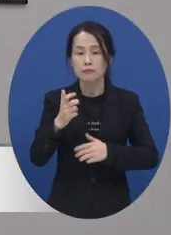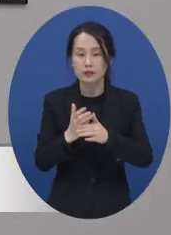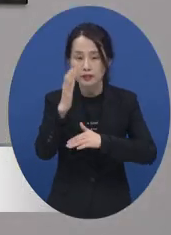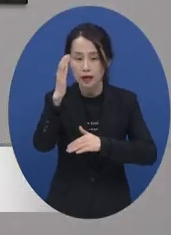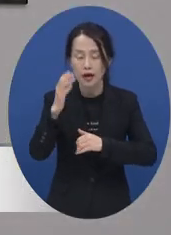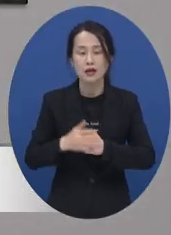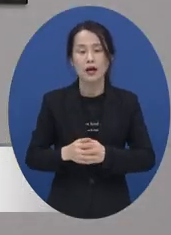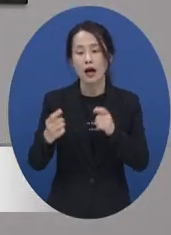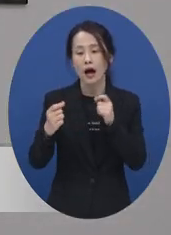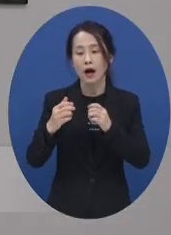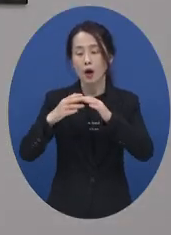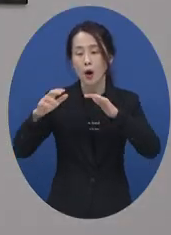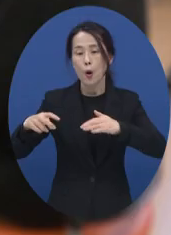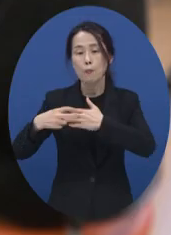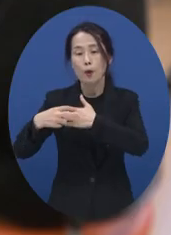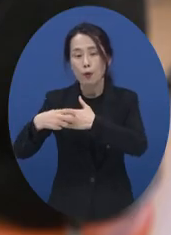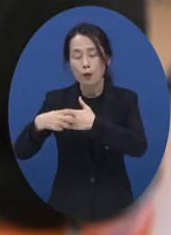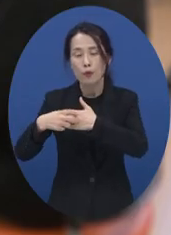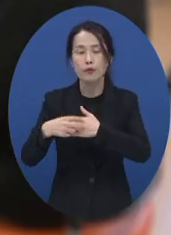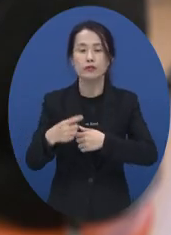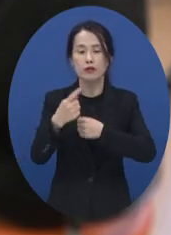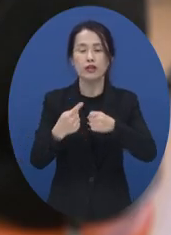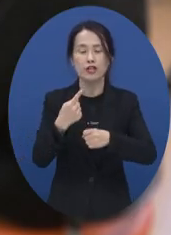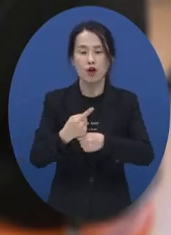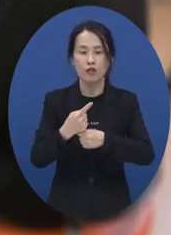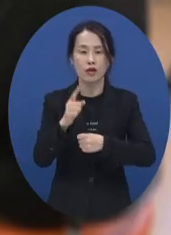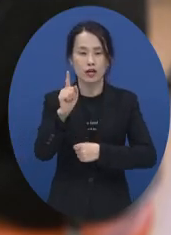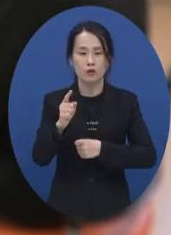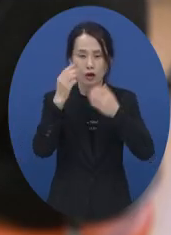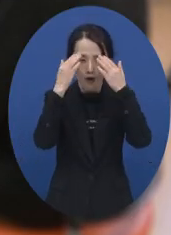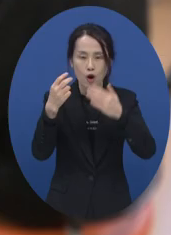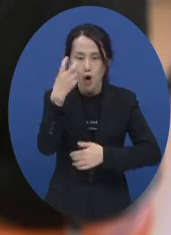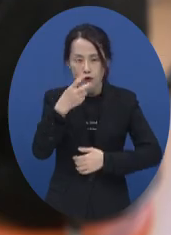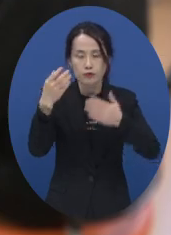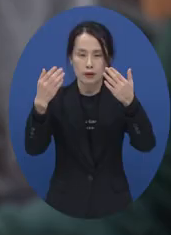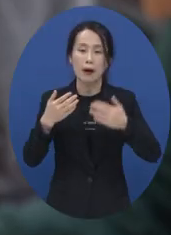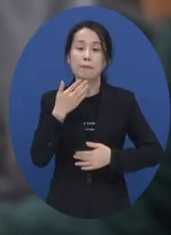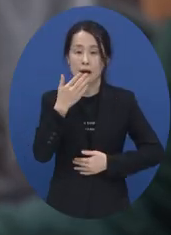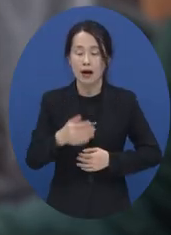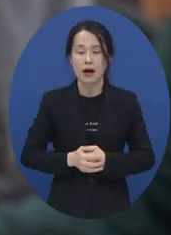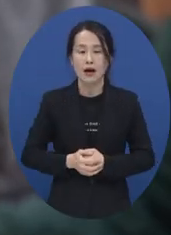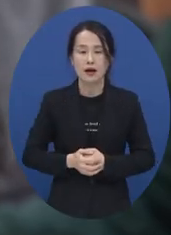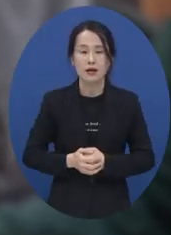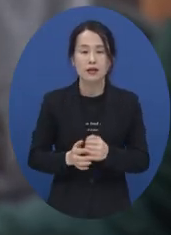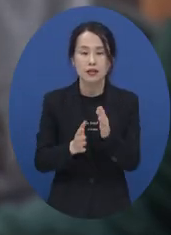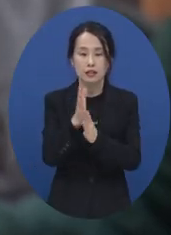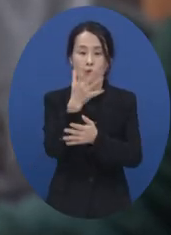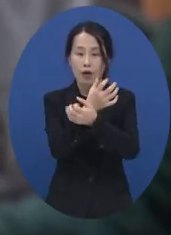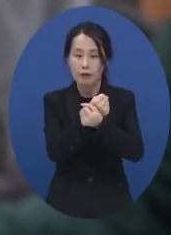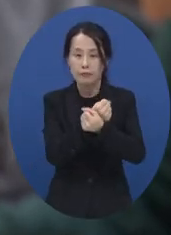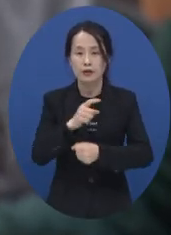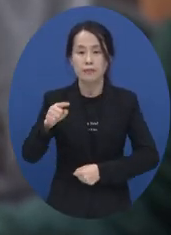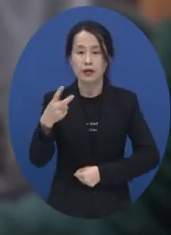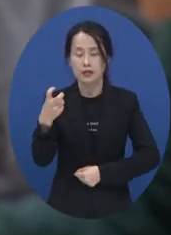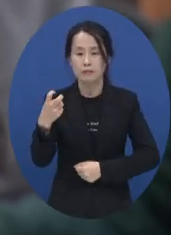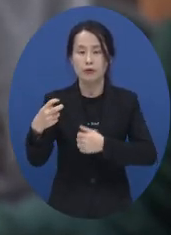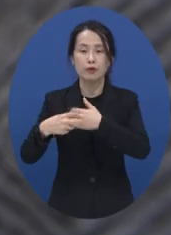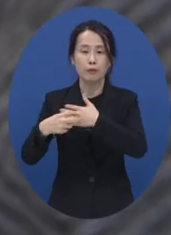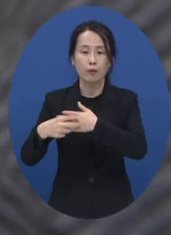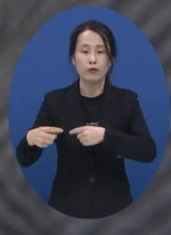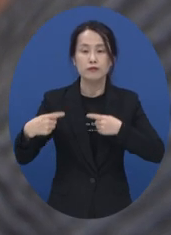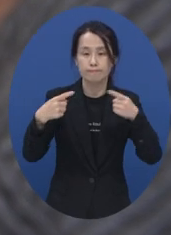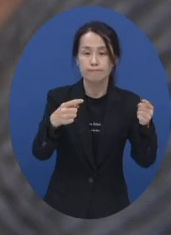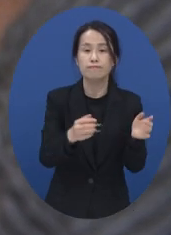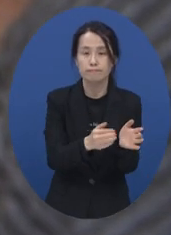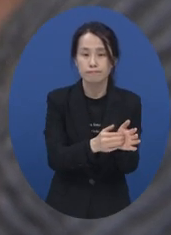만 70세 이상이라면 가까운 동네 의원에서 연 1회 무료 검진이 가능합니다. 현재 시와 협약을 맺고 120여 개